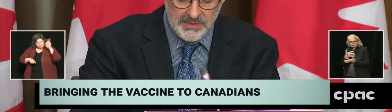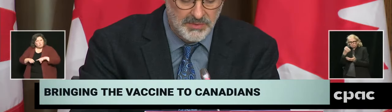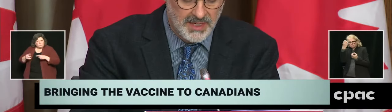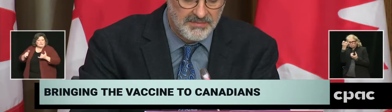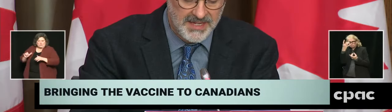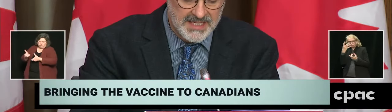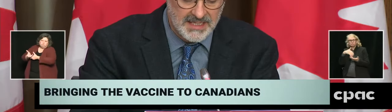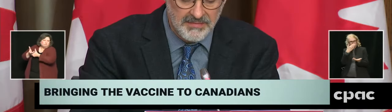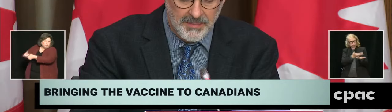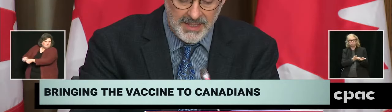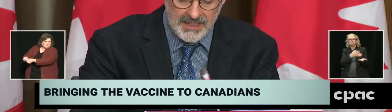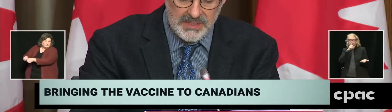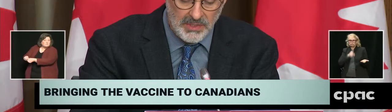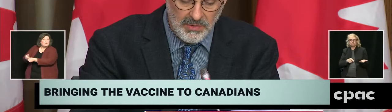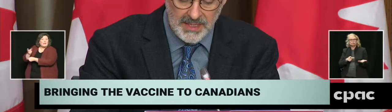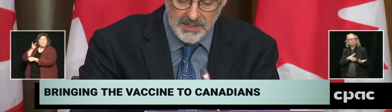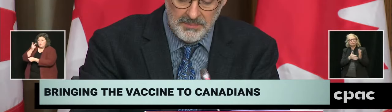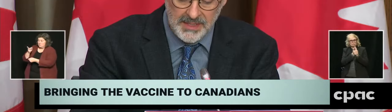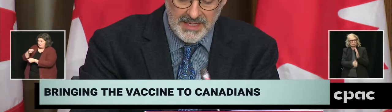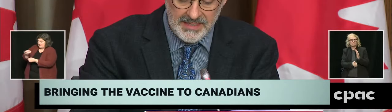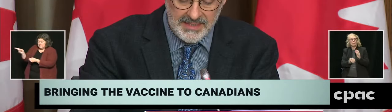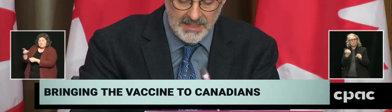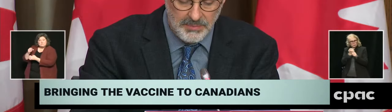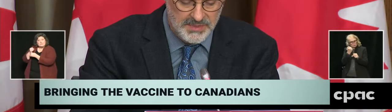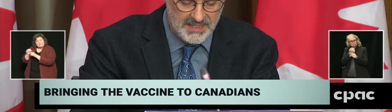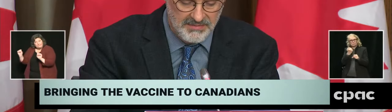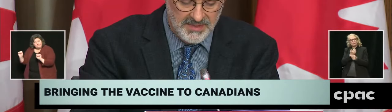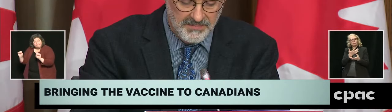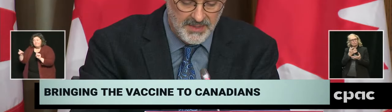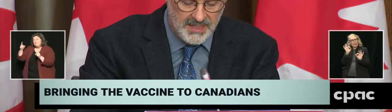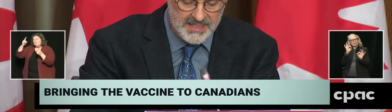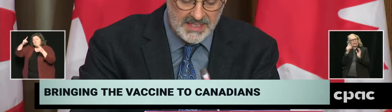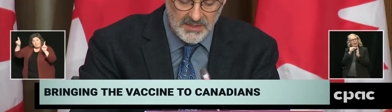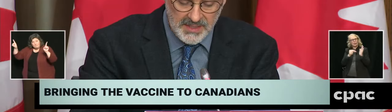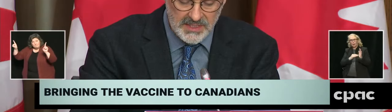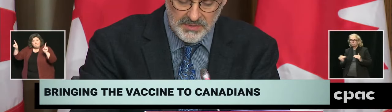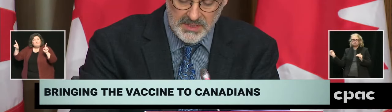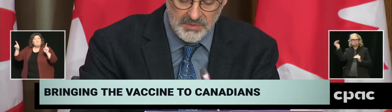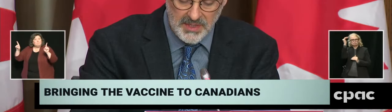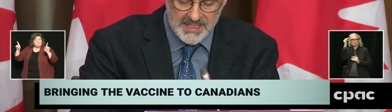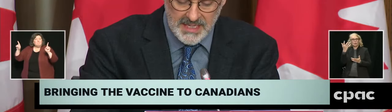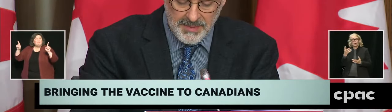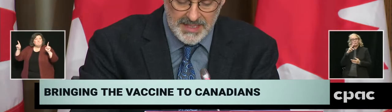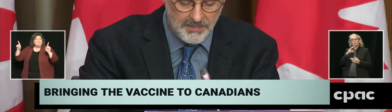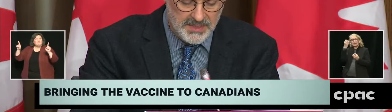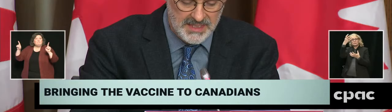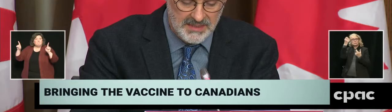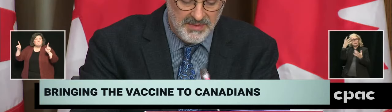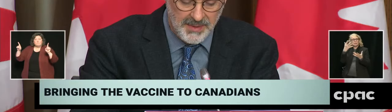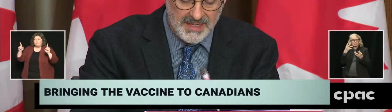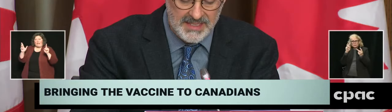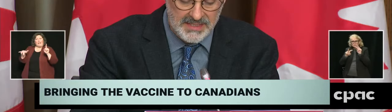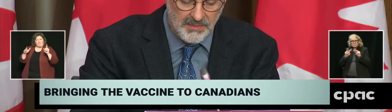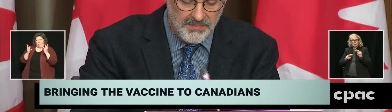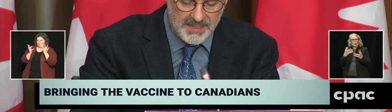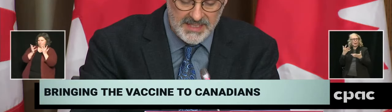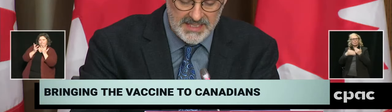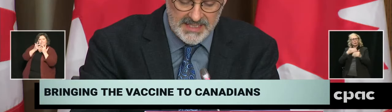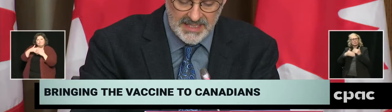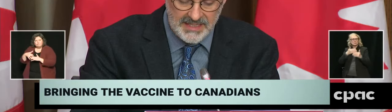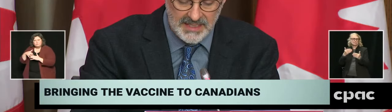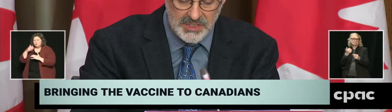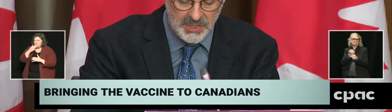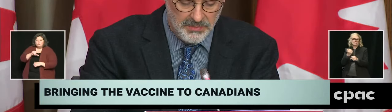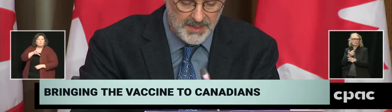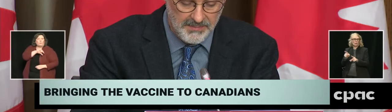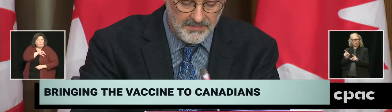qu'il est sûr, efficace et fabriqué selon les normes de qualité les plus élevées. Ces données sont issues de l'examen des procédés de fabrication et des